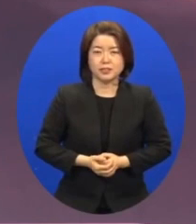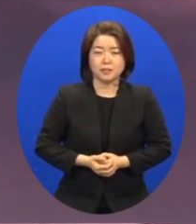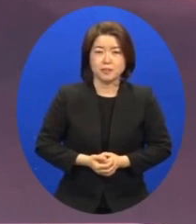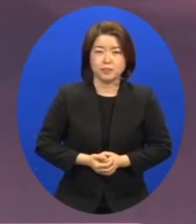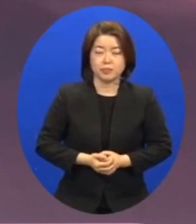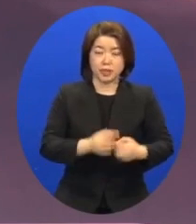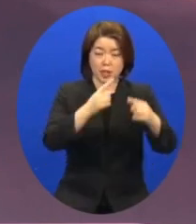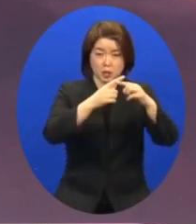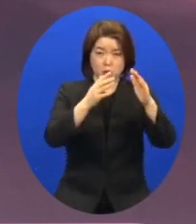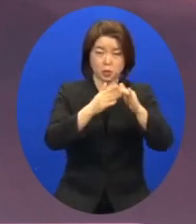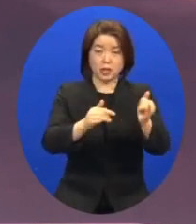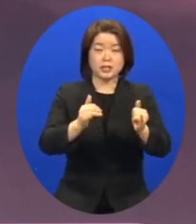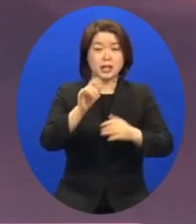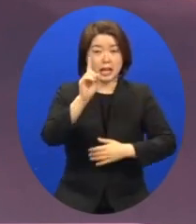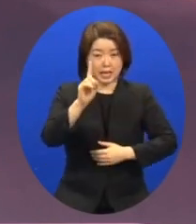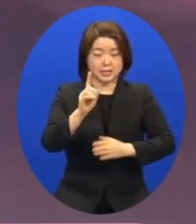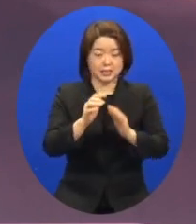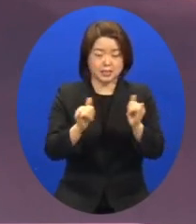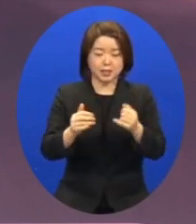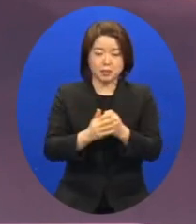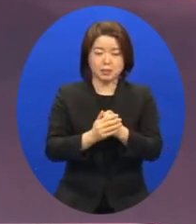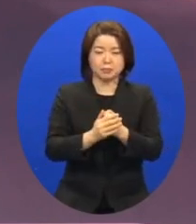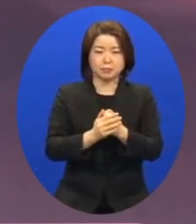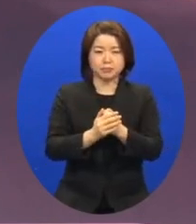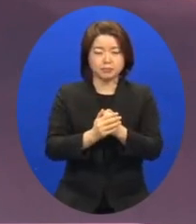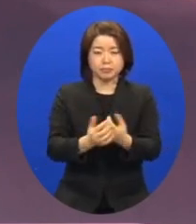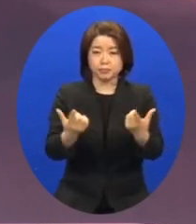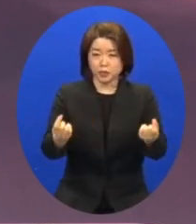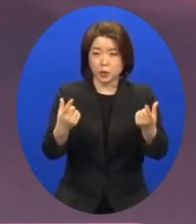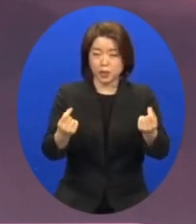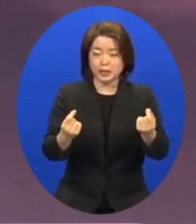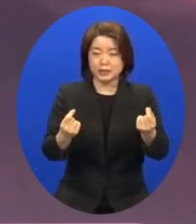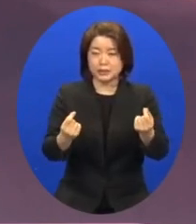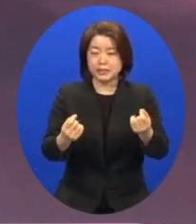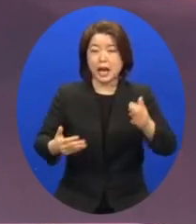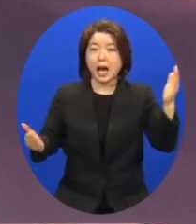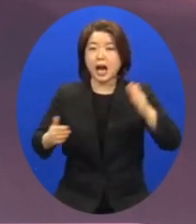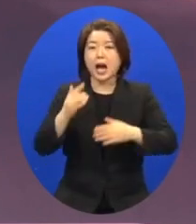교 중에 한 분이 같은 학부모의 어떤 언어를 엄마가